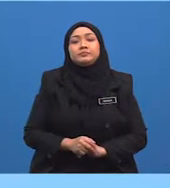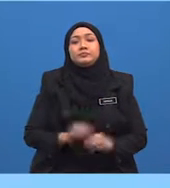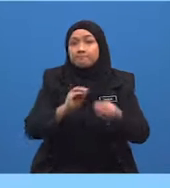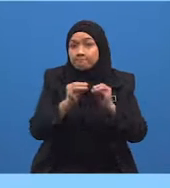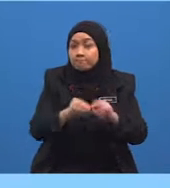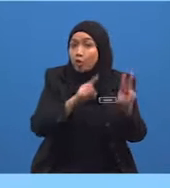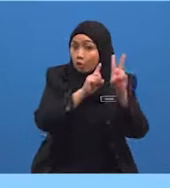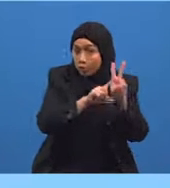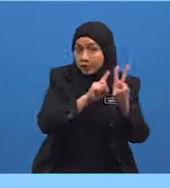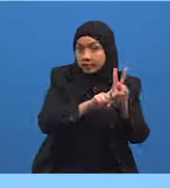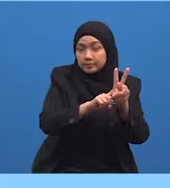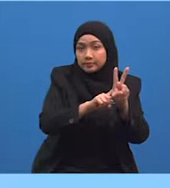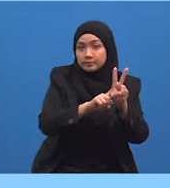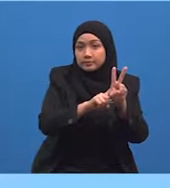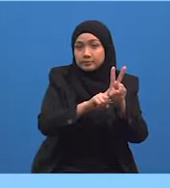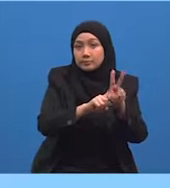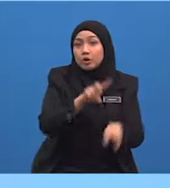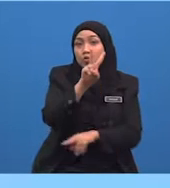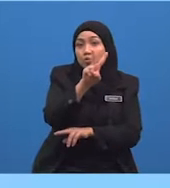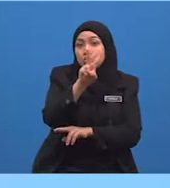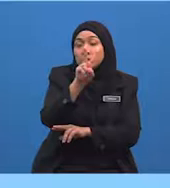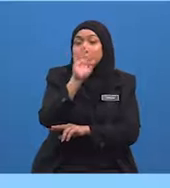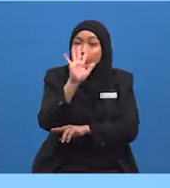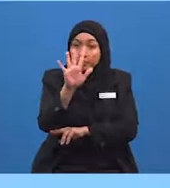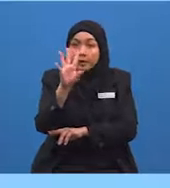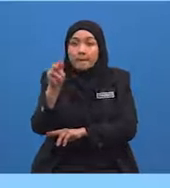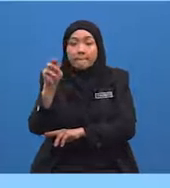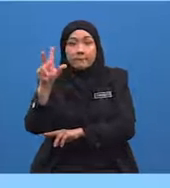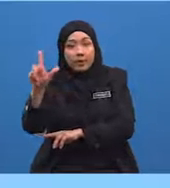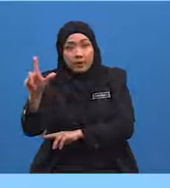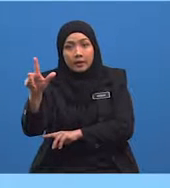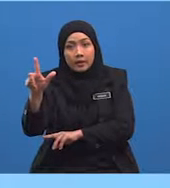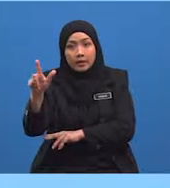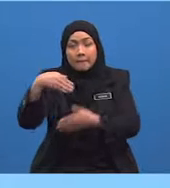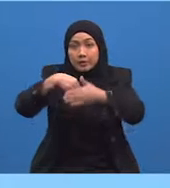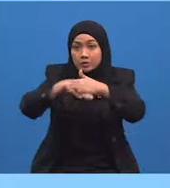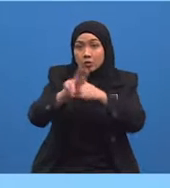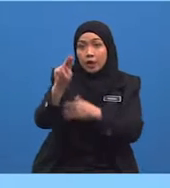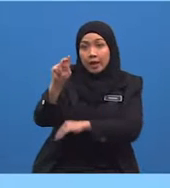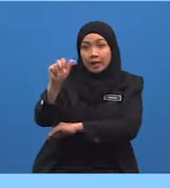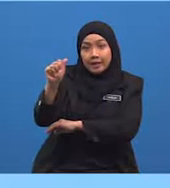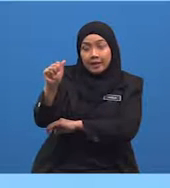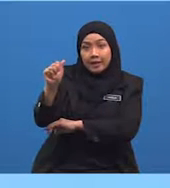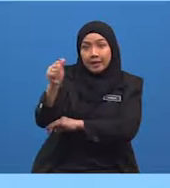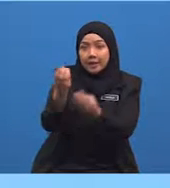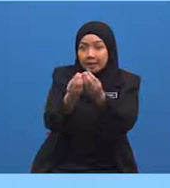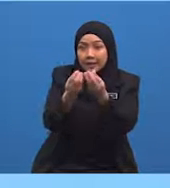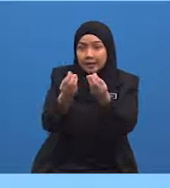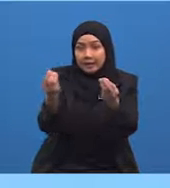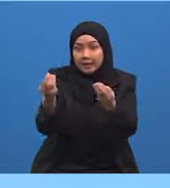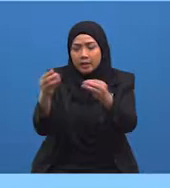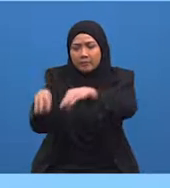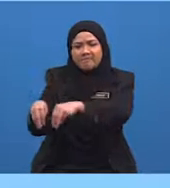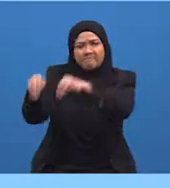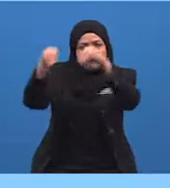Langkah kedua, 25 ml larutan natrium hidroksida dipindahkan